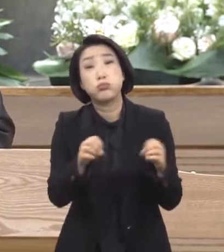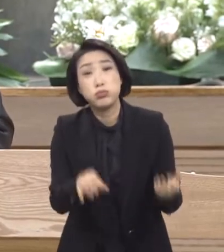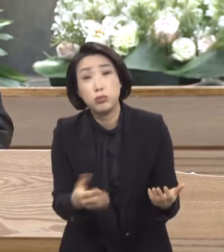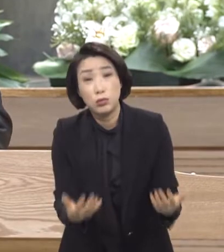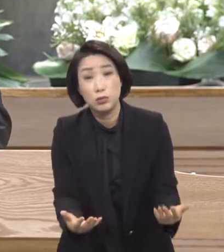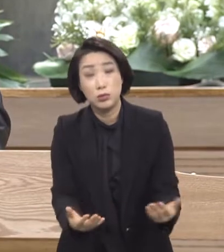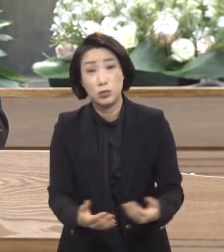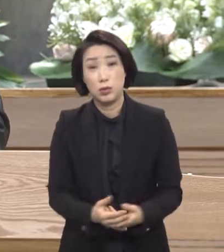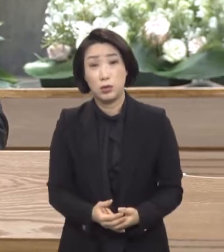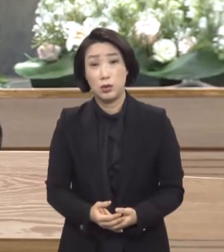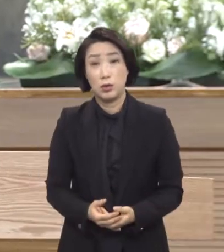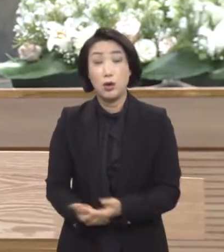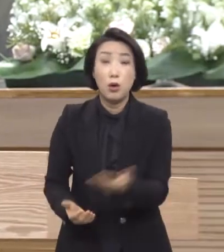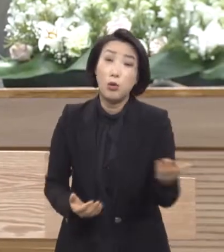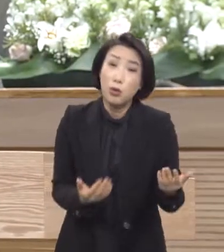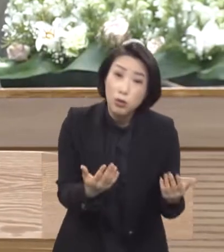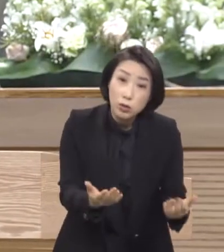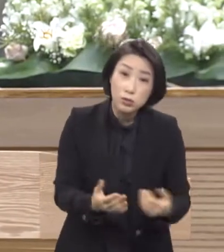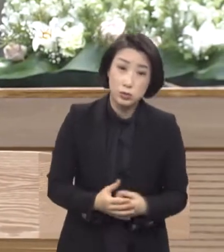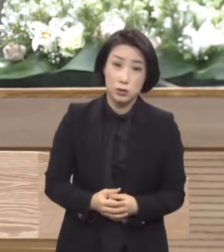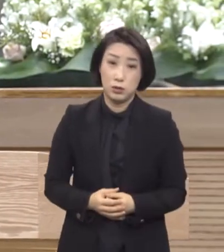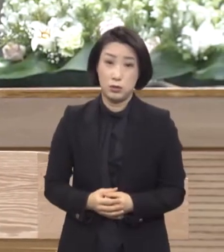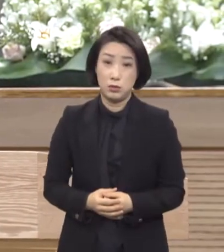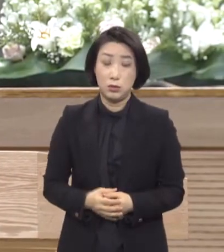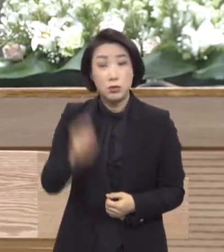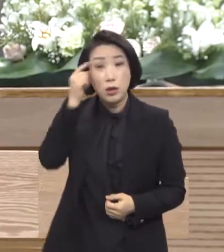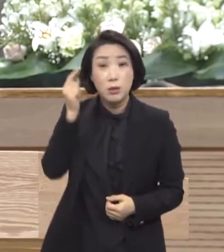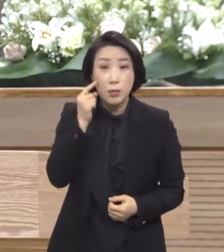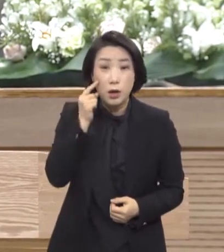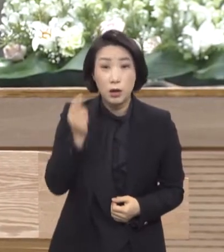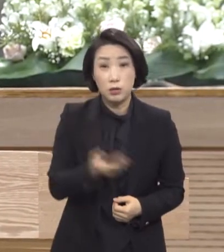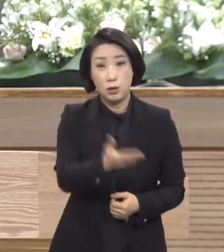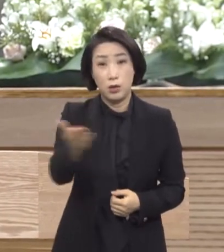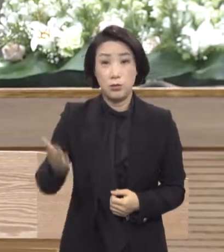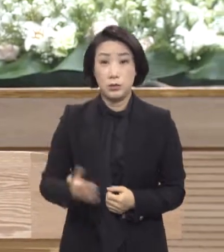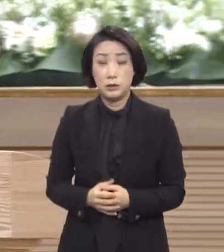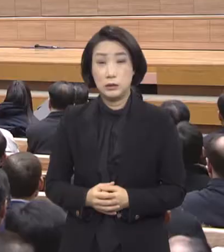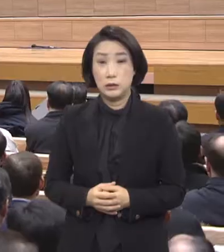있는가? 무슨 의미가 있는가 판단 한번 해보세요.